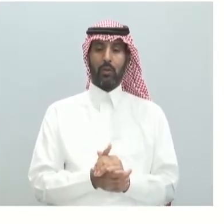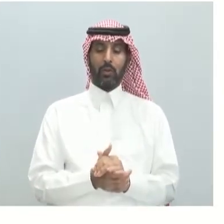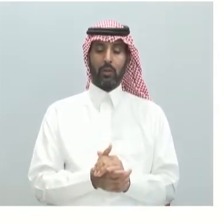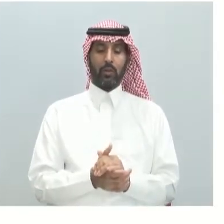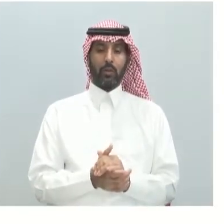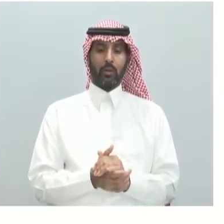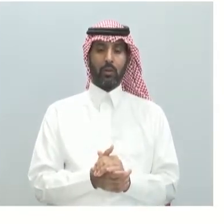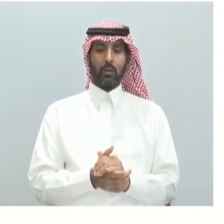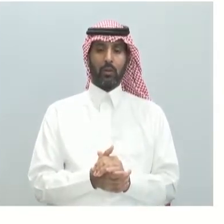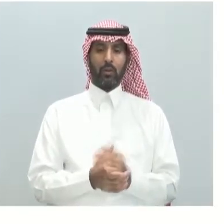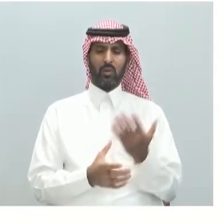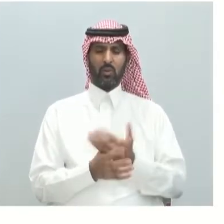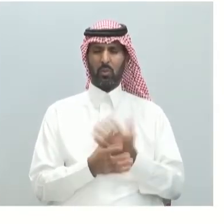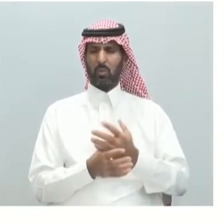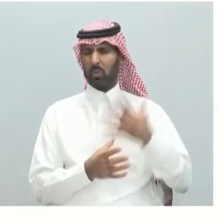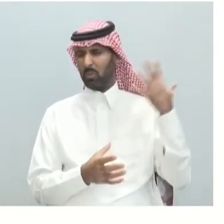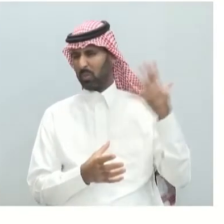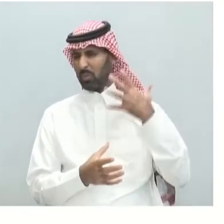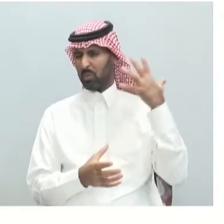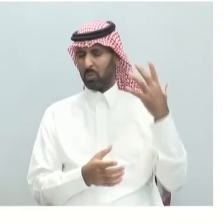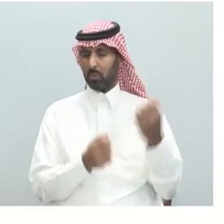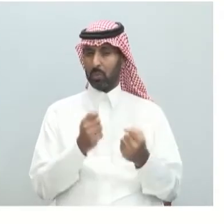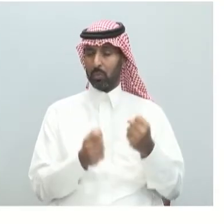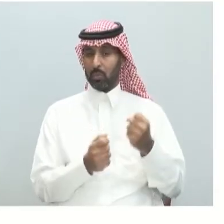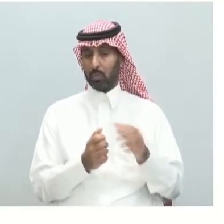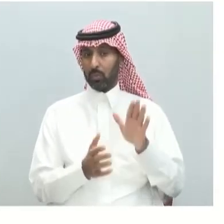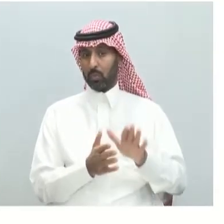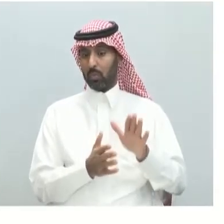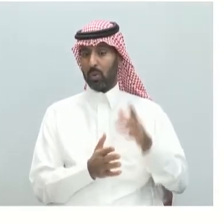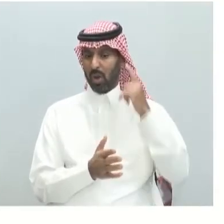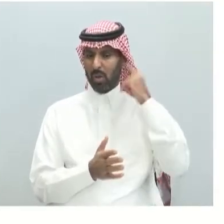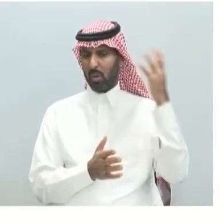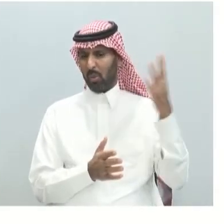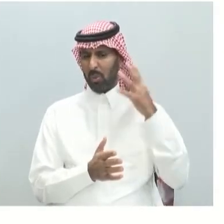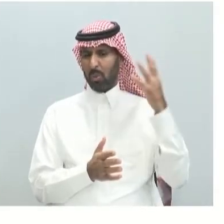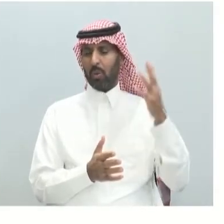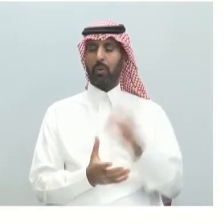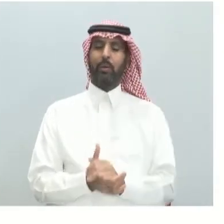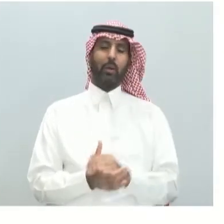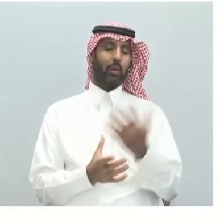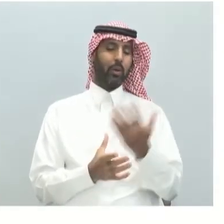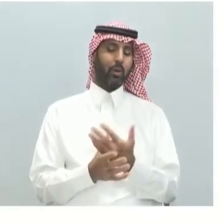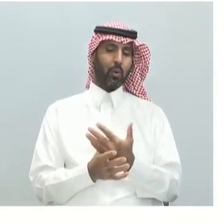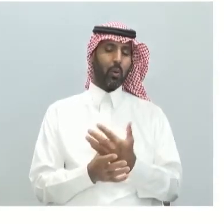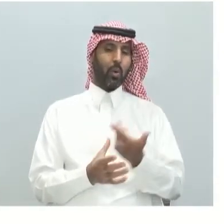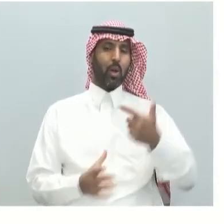ما يسبب الضجيجه الذي تحدثنا عنه في نص لماذا